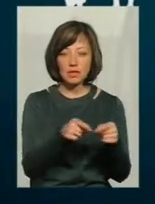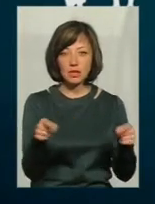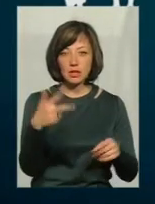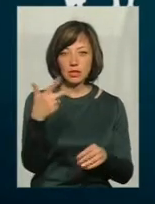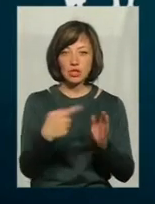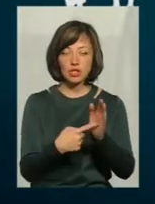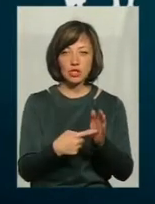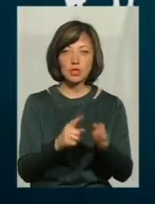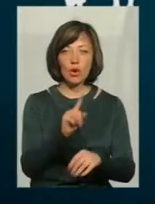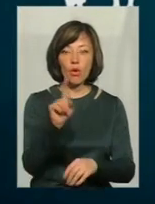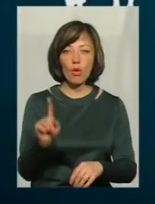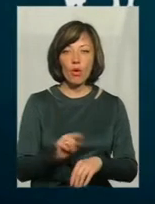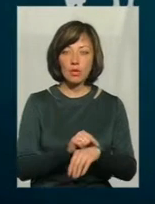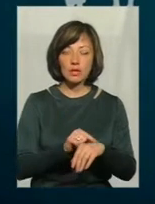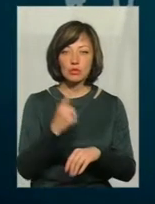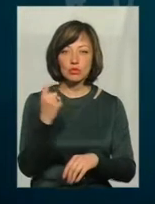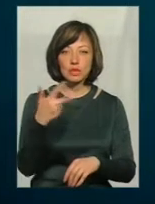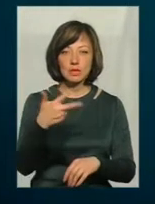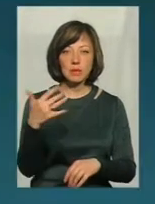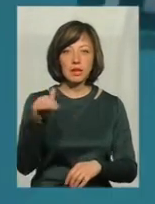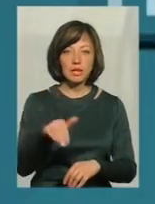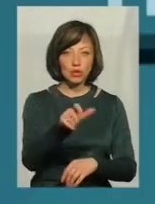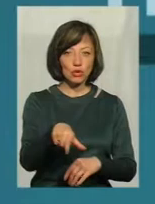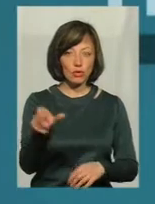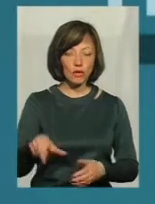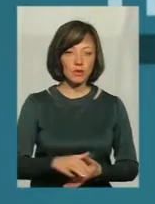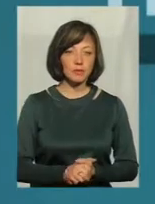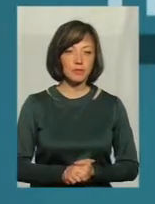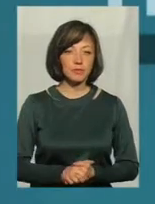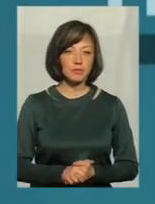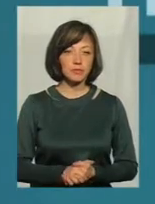36 годин, становить 135 тисяч чоловік.